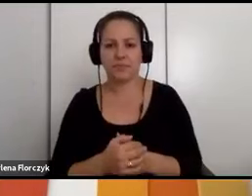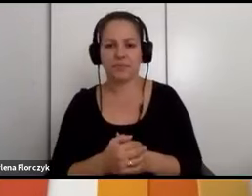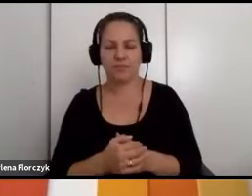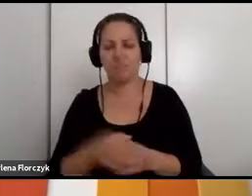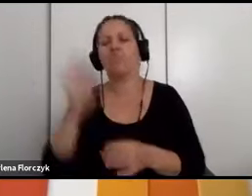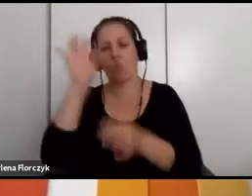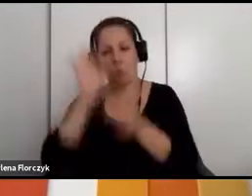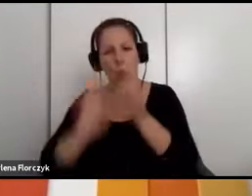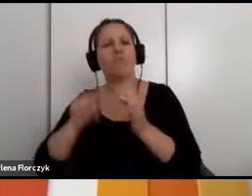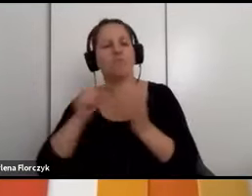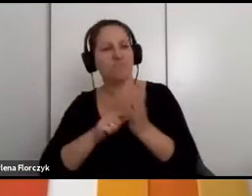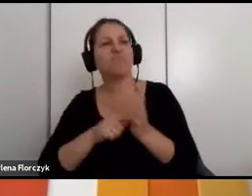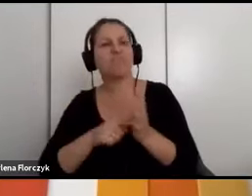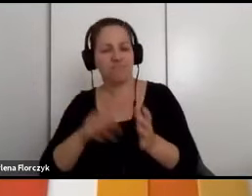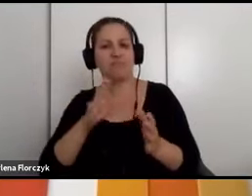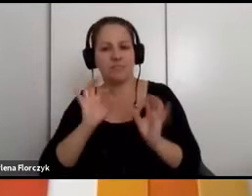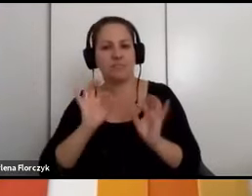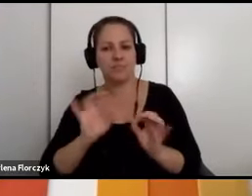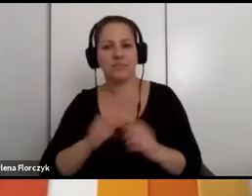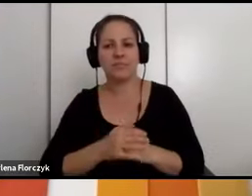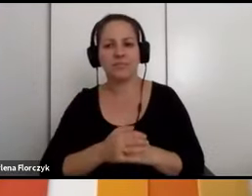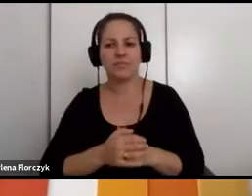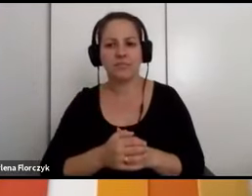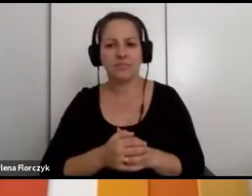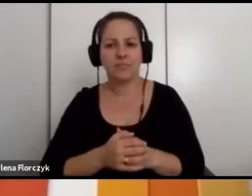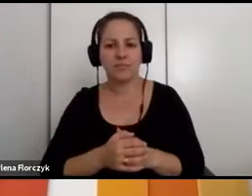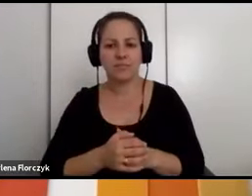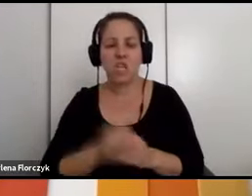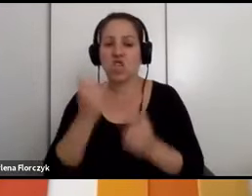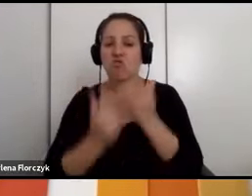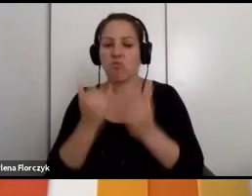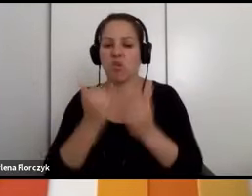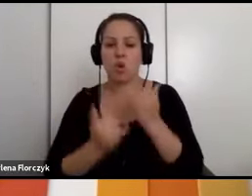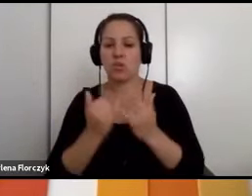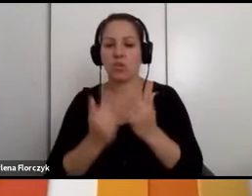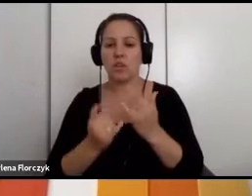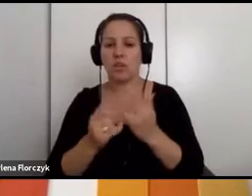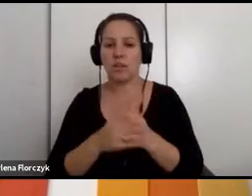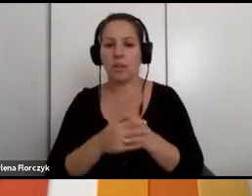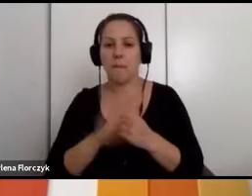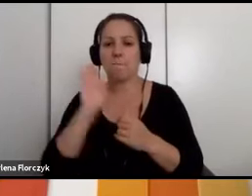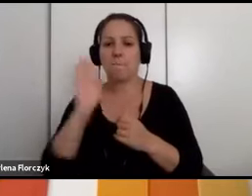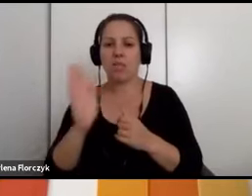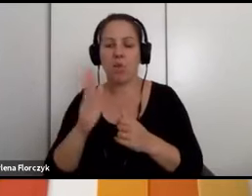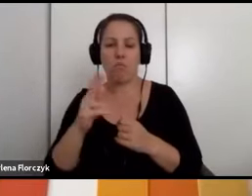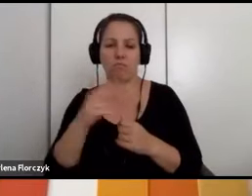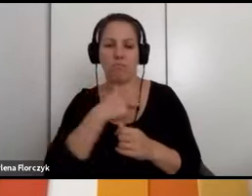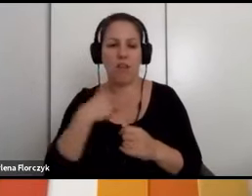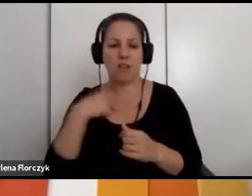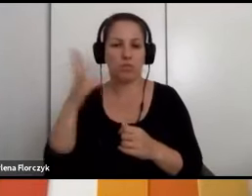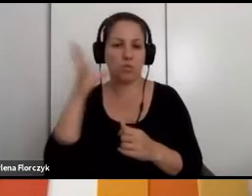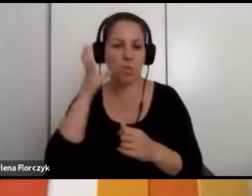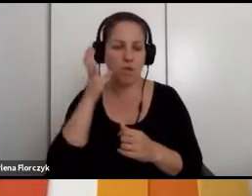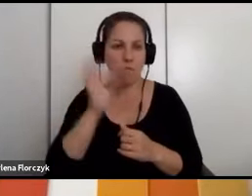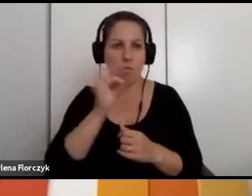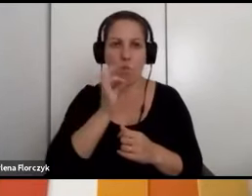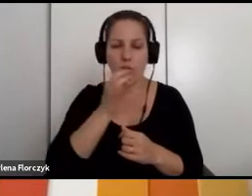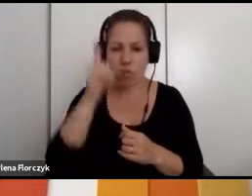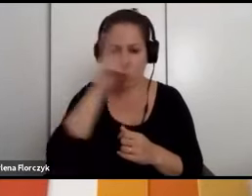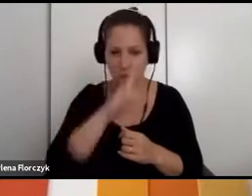Dokładnie. Czyli jednym słowem, jeśli będą nas słuchać młodzi ludzie